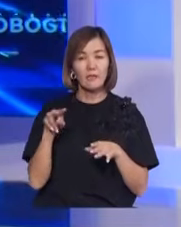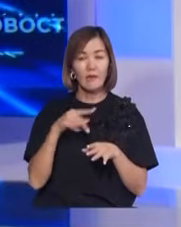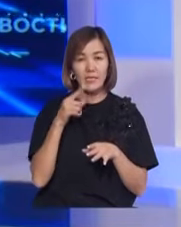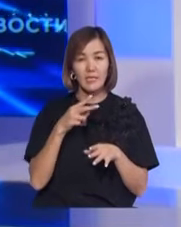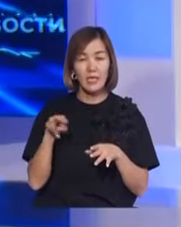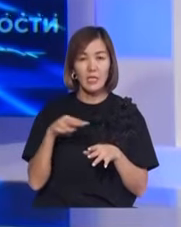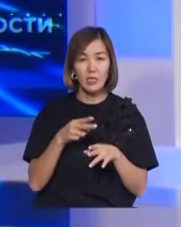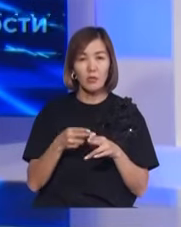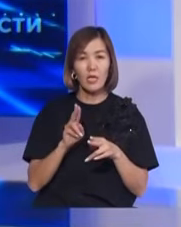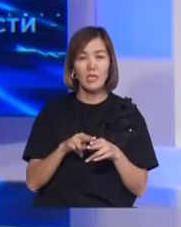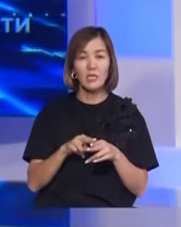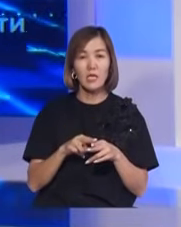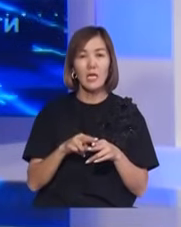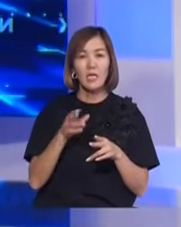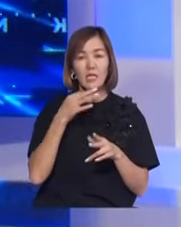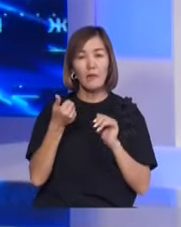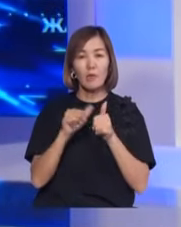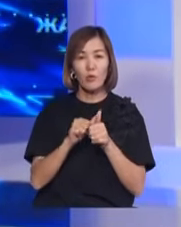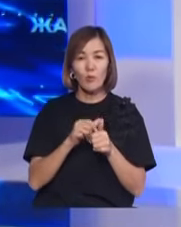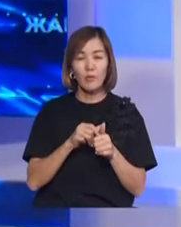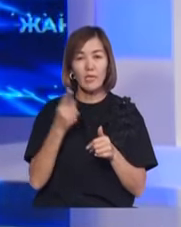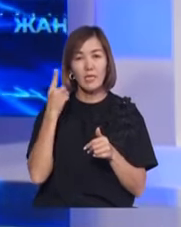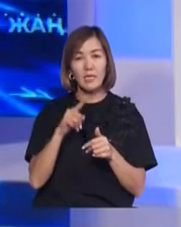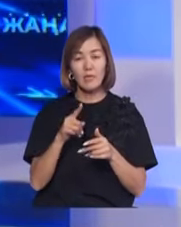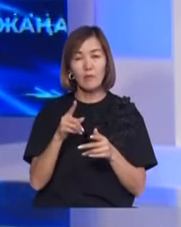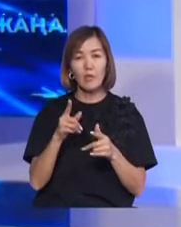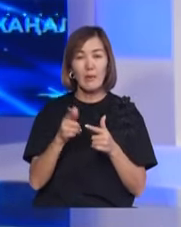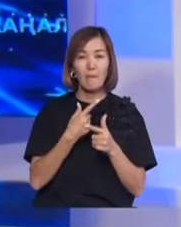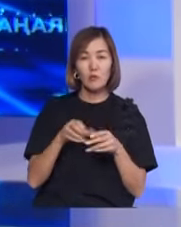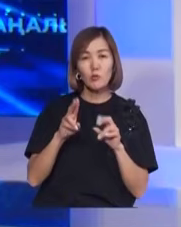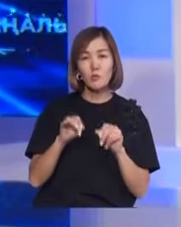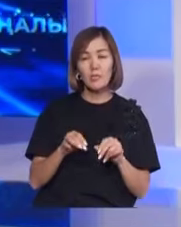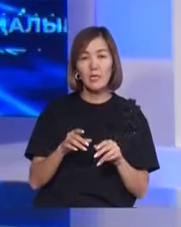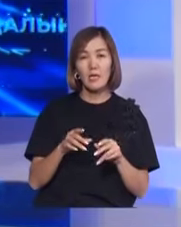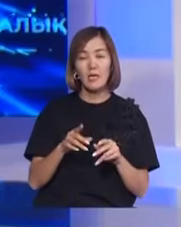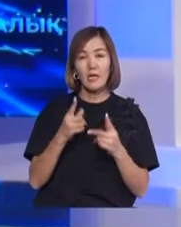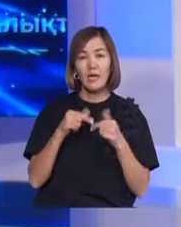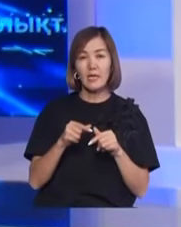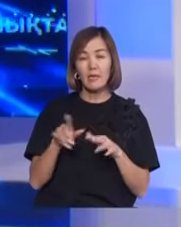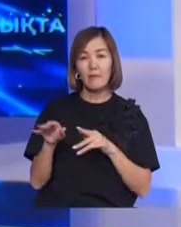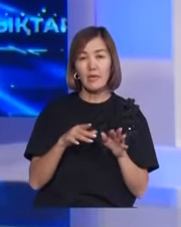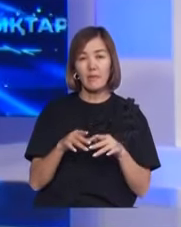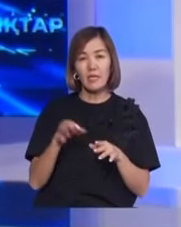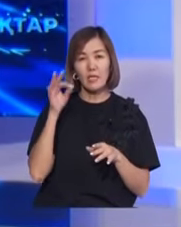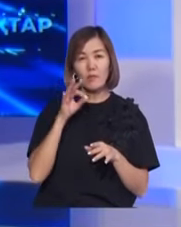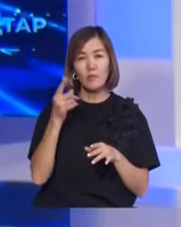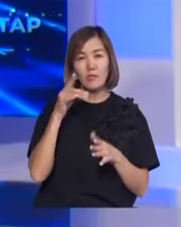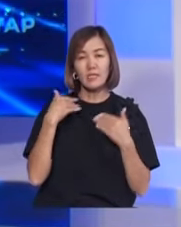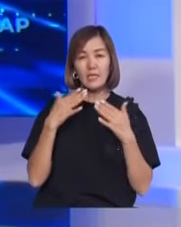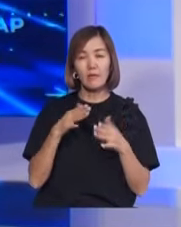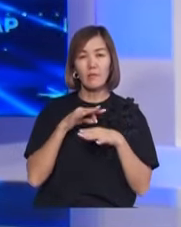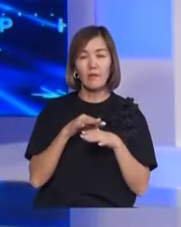казахского языка и литературы, а также для обмена опытом и идеями между специалистами, отметили организаторы мероприятия.